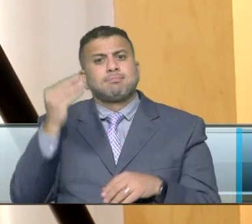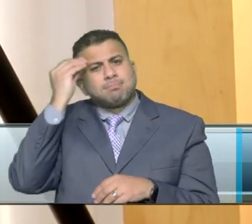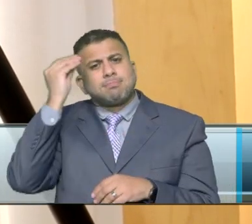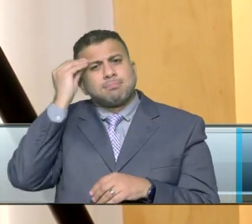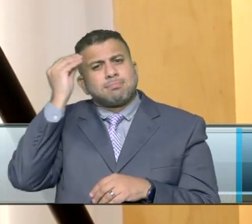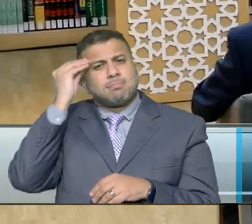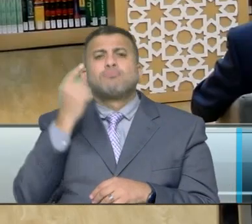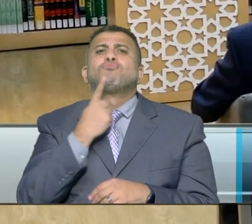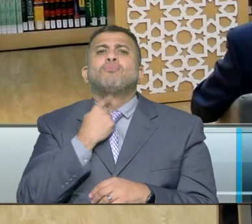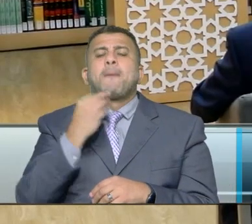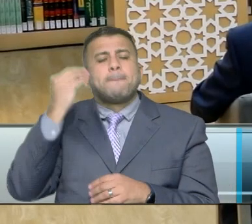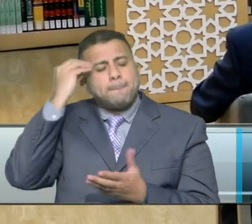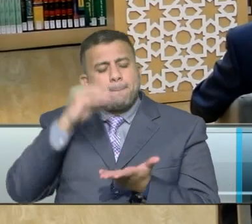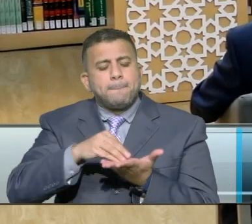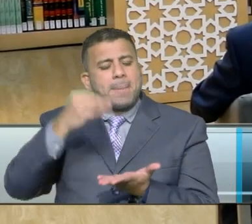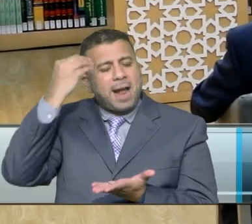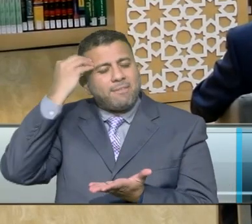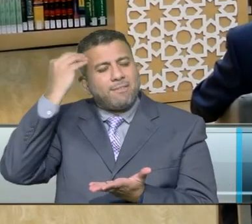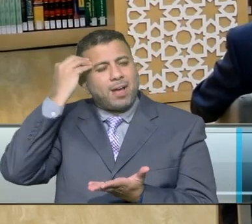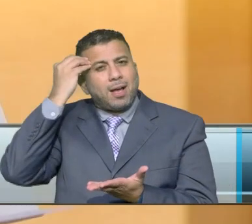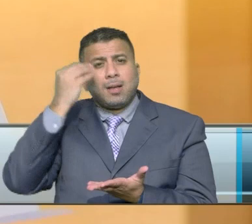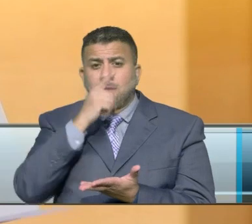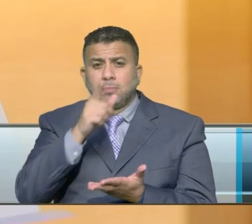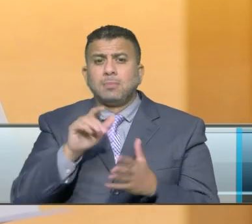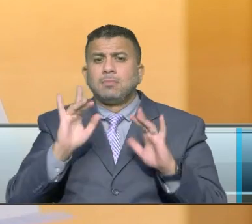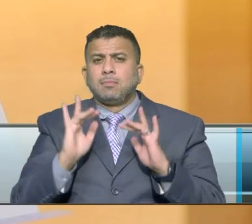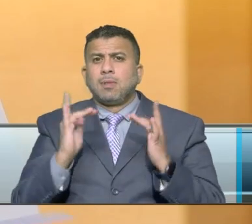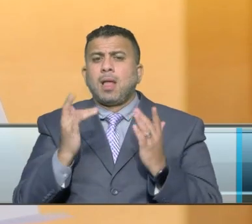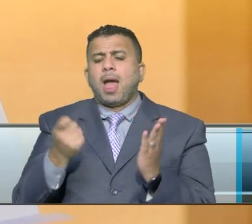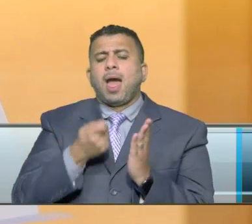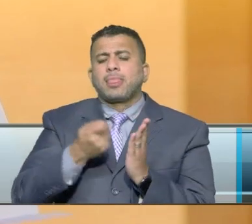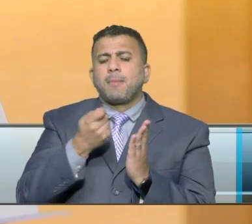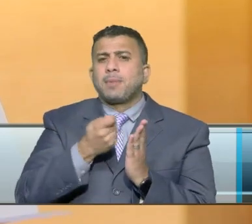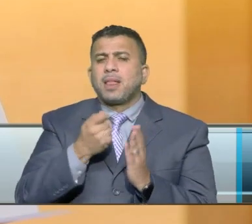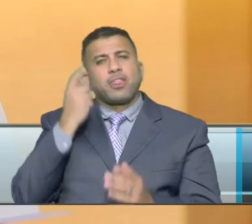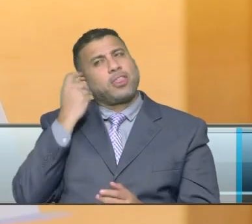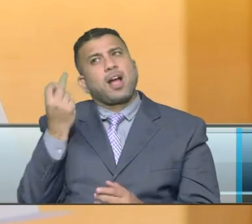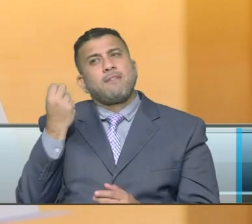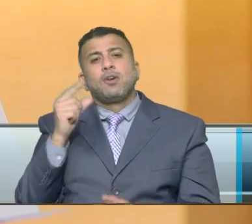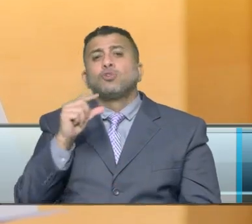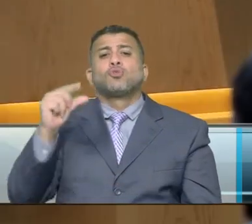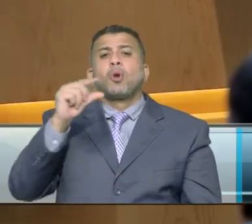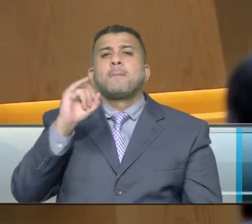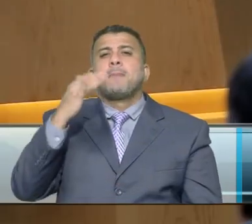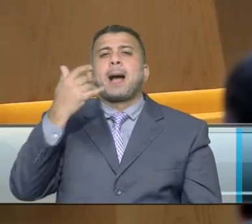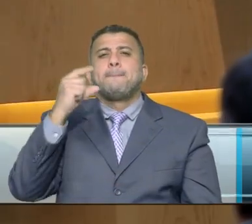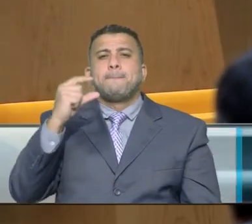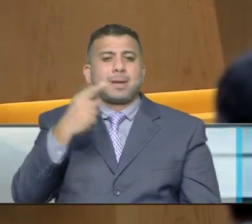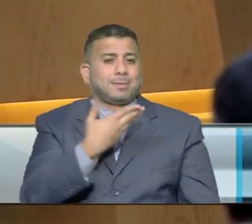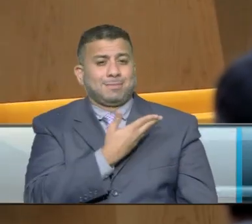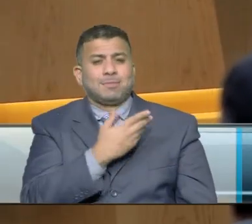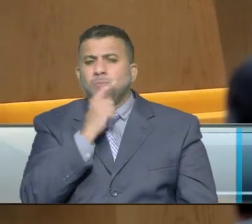الا وهي المعرفه ففي جلسه ادبيه ثقافيه تحدث فيها الدكتور محمد المستغانمي